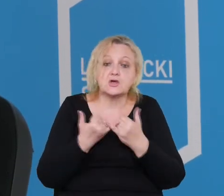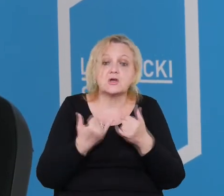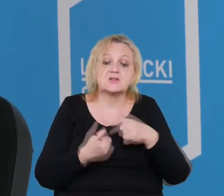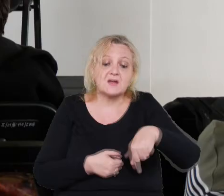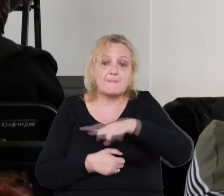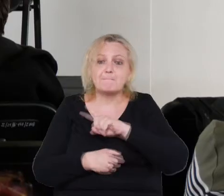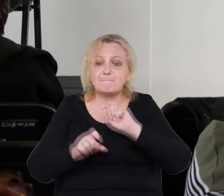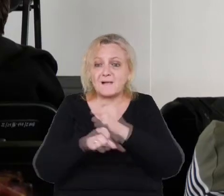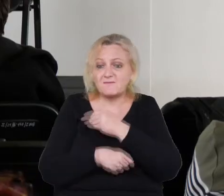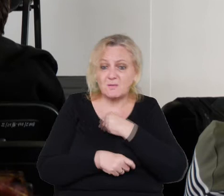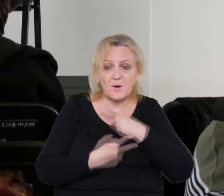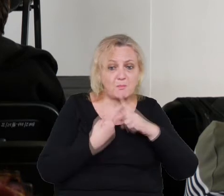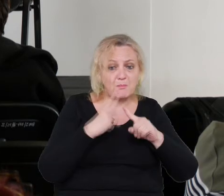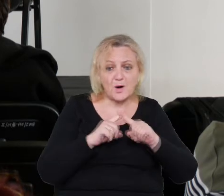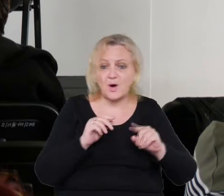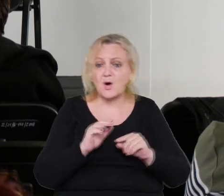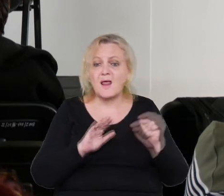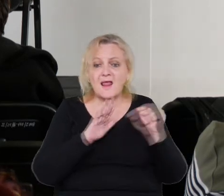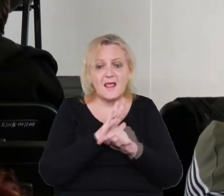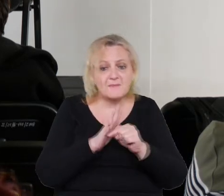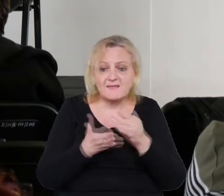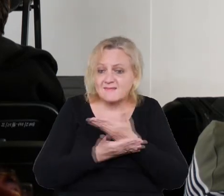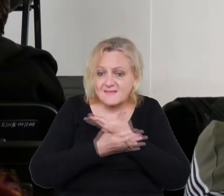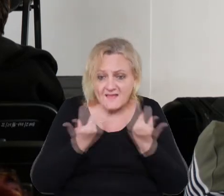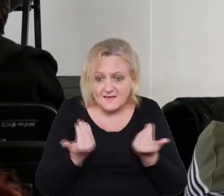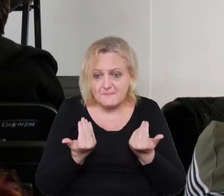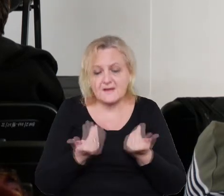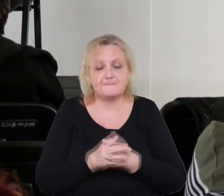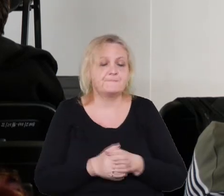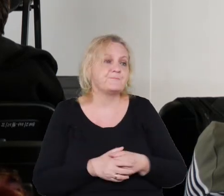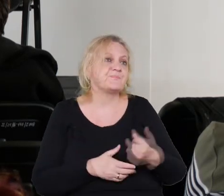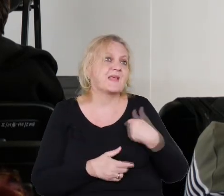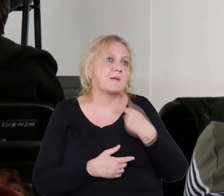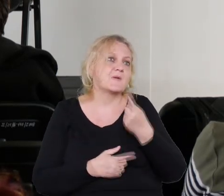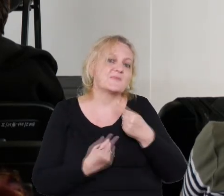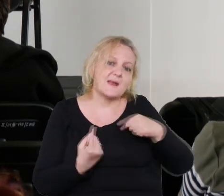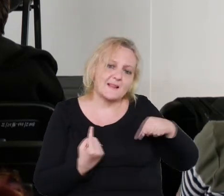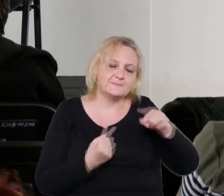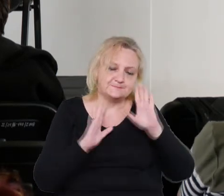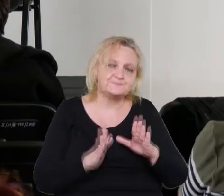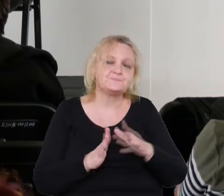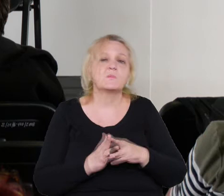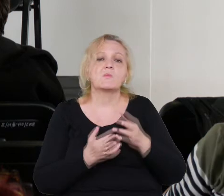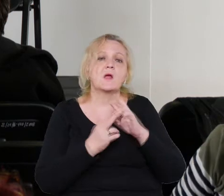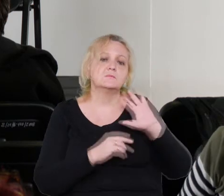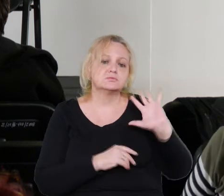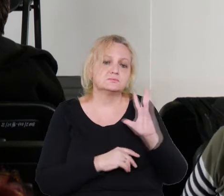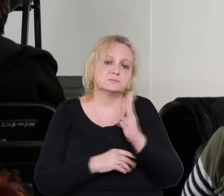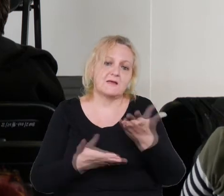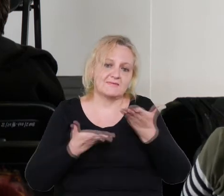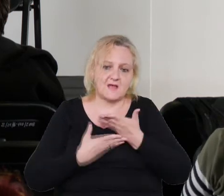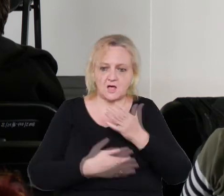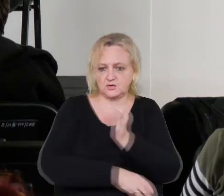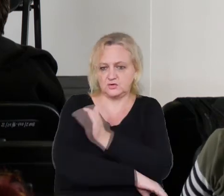migracyjnej czyli w zauważalny sposób bo różnorodność jest generalnie raczej daje